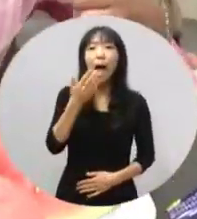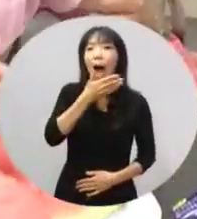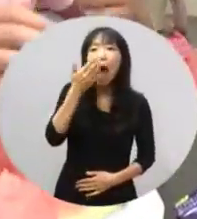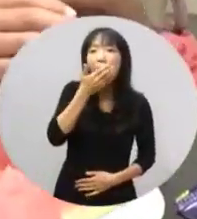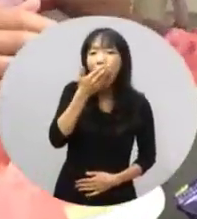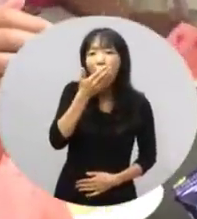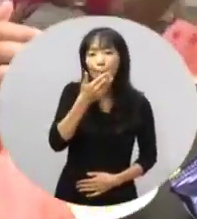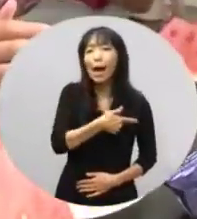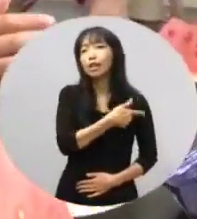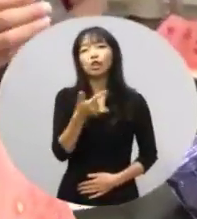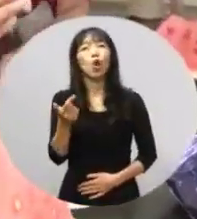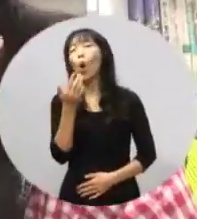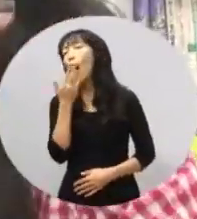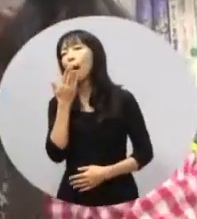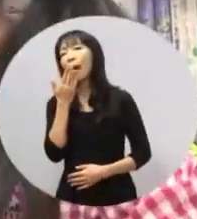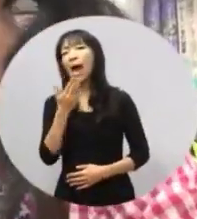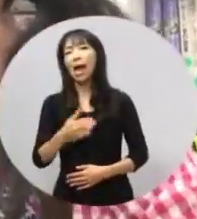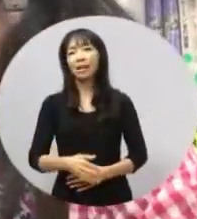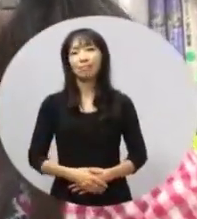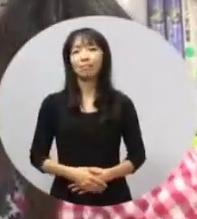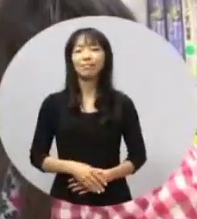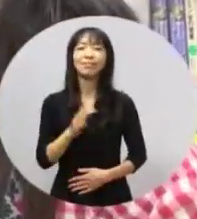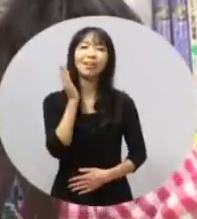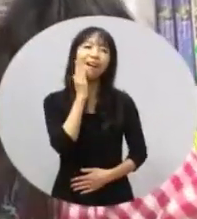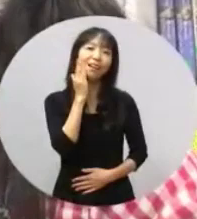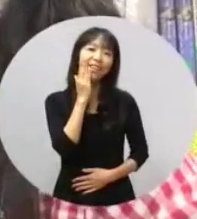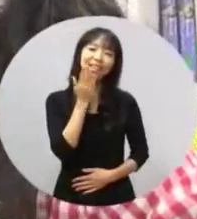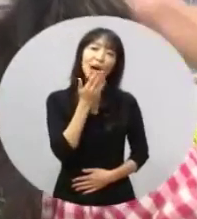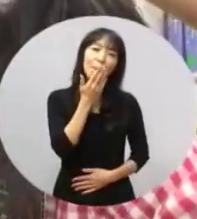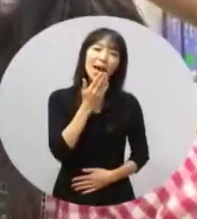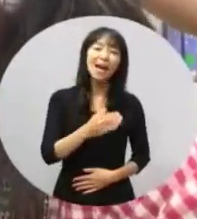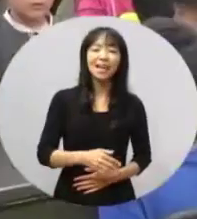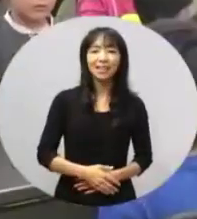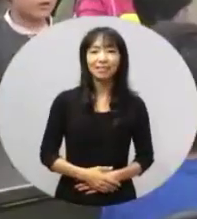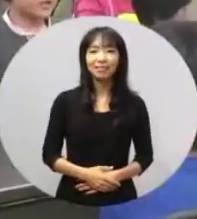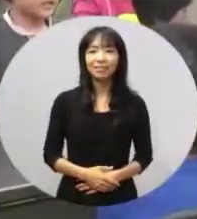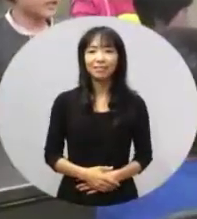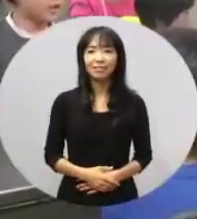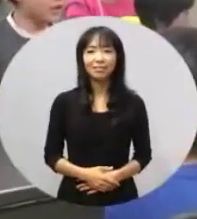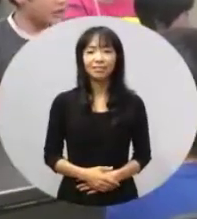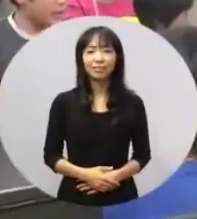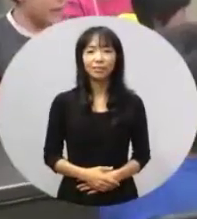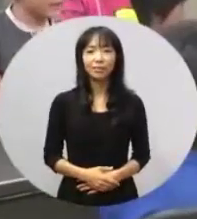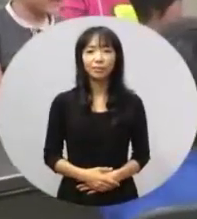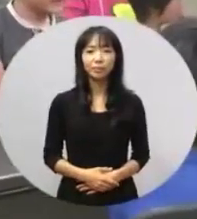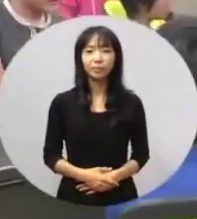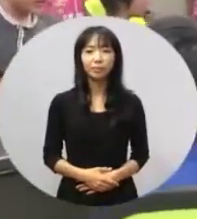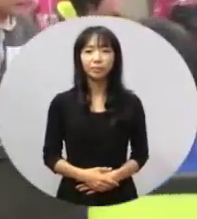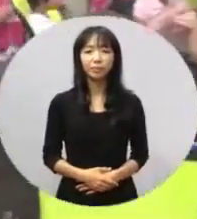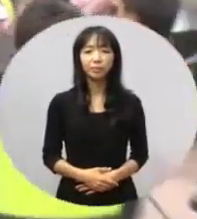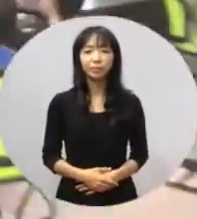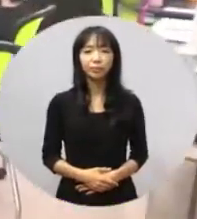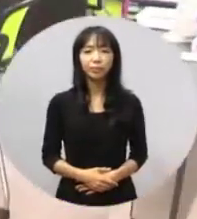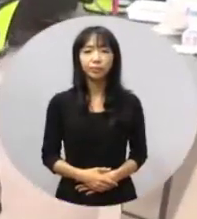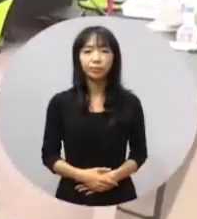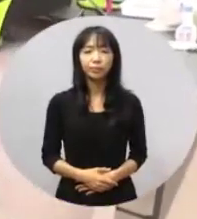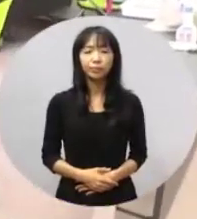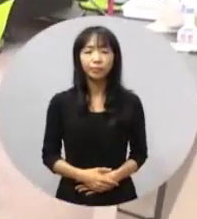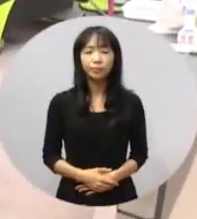gooani camemeああああ